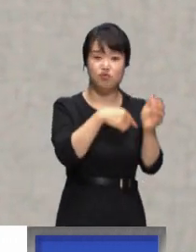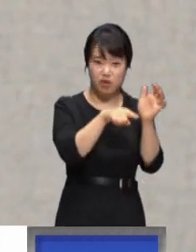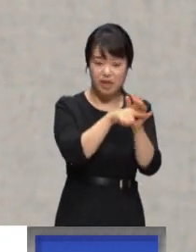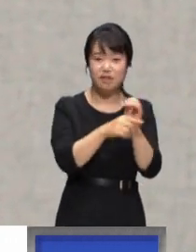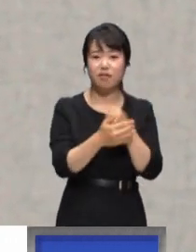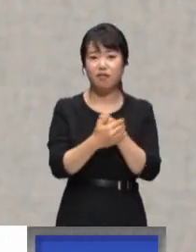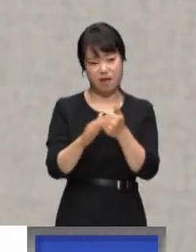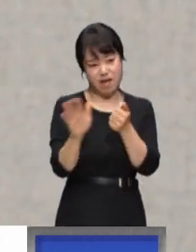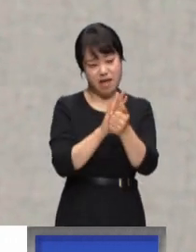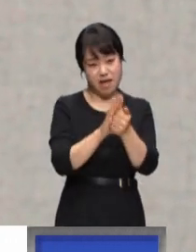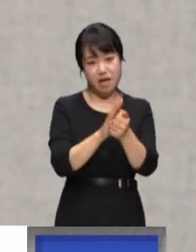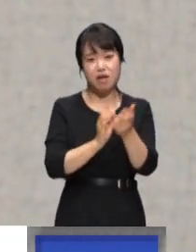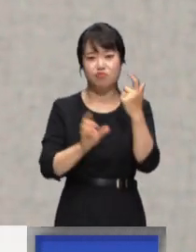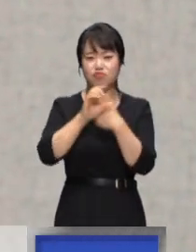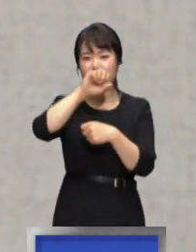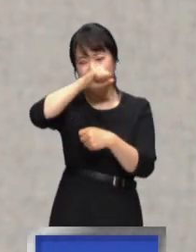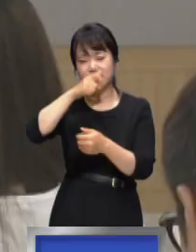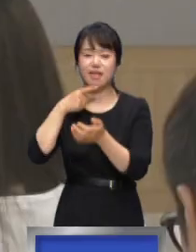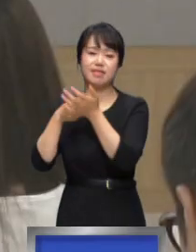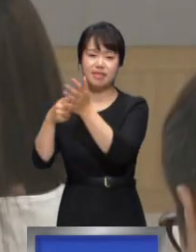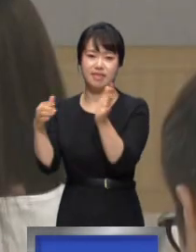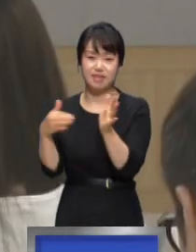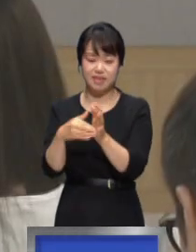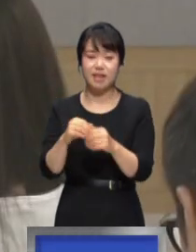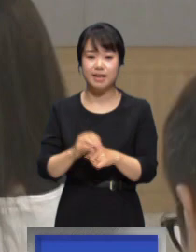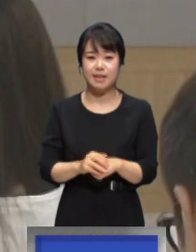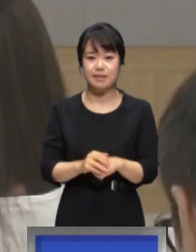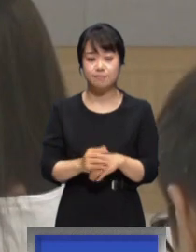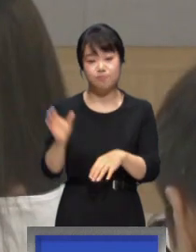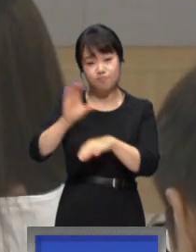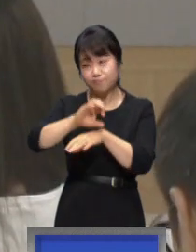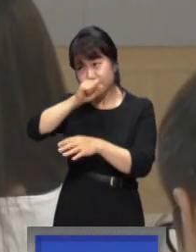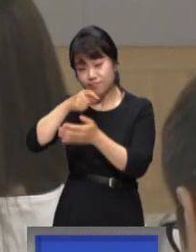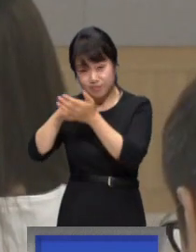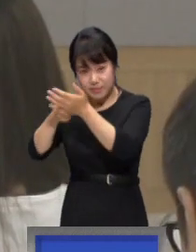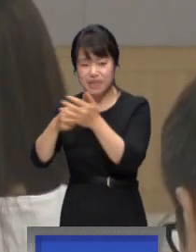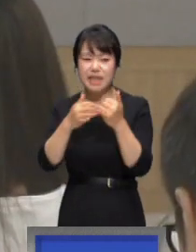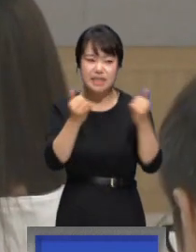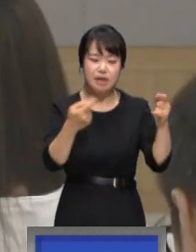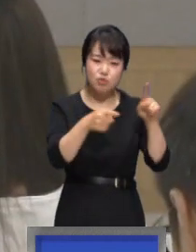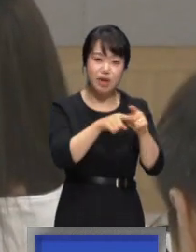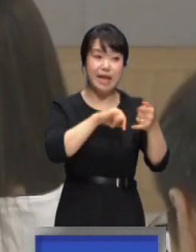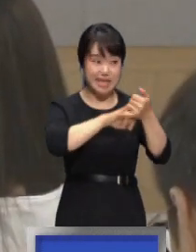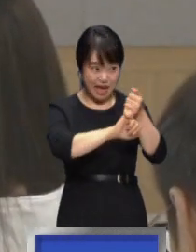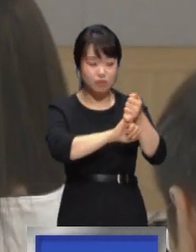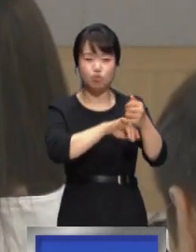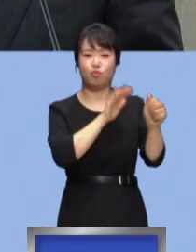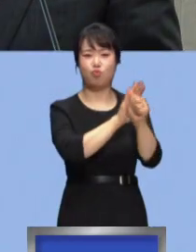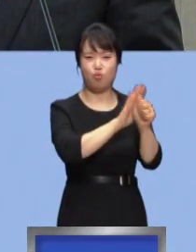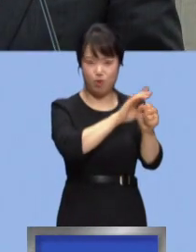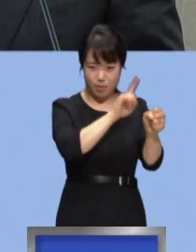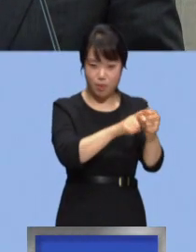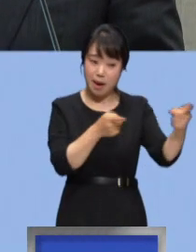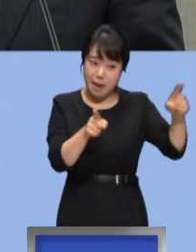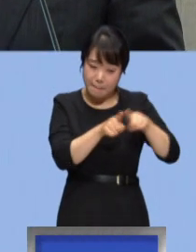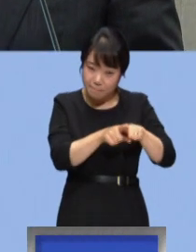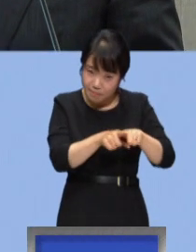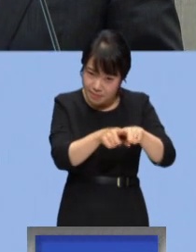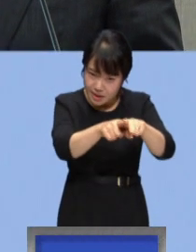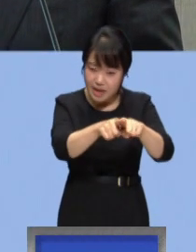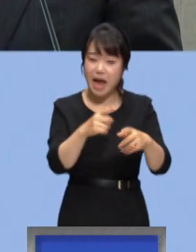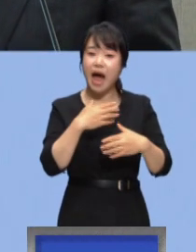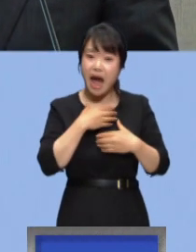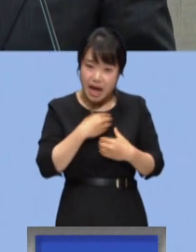많은 보호장치가 필요하다고 봅니다. 이번 추경 예산은 시민과의 약속 이행과 동행, 매력,